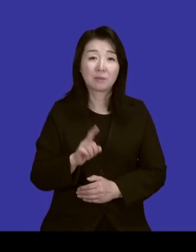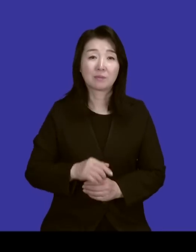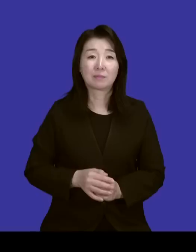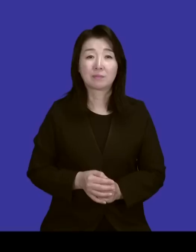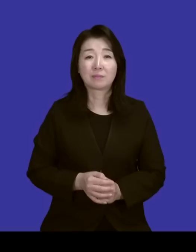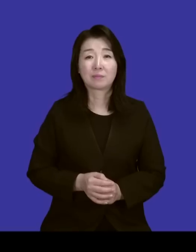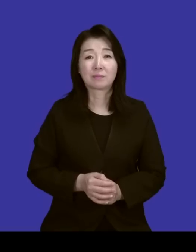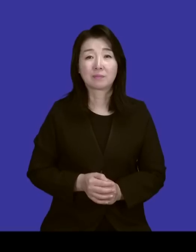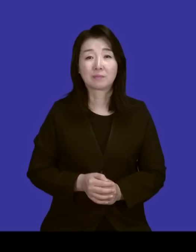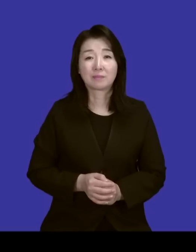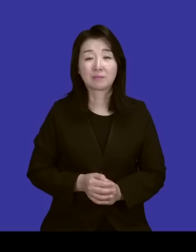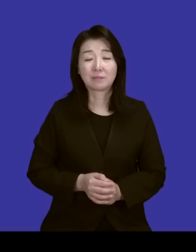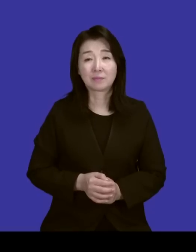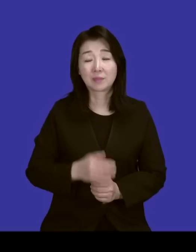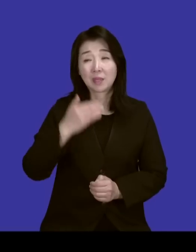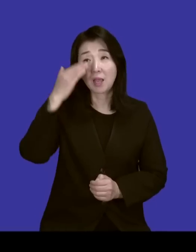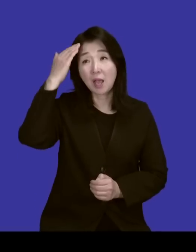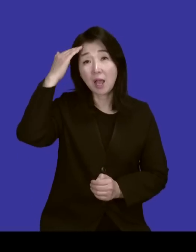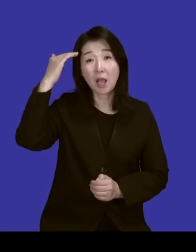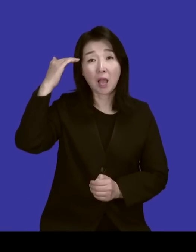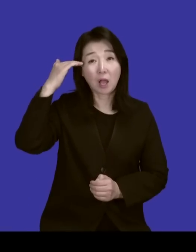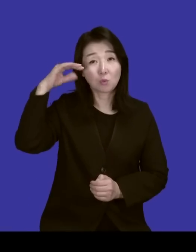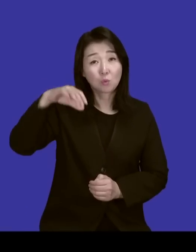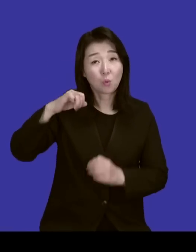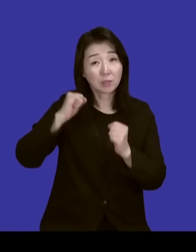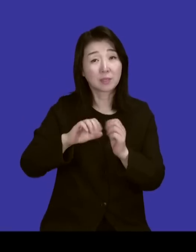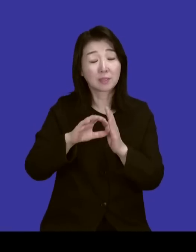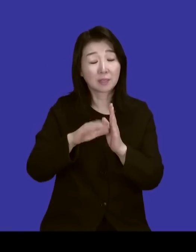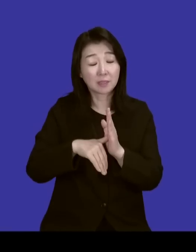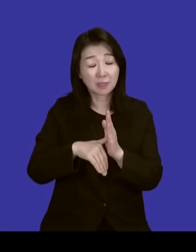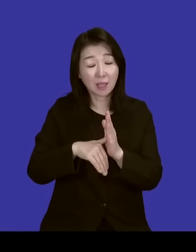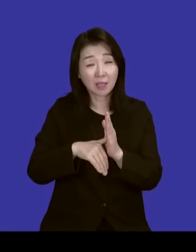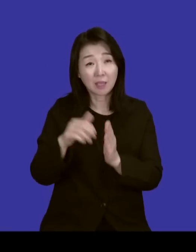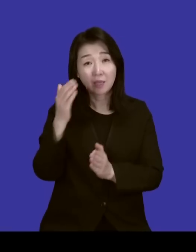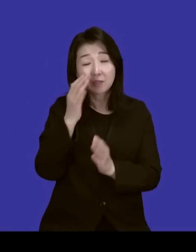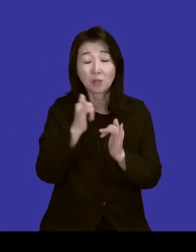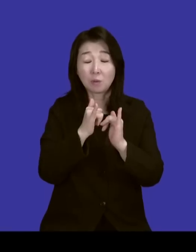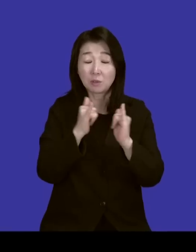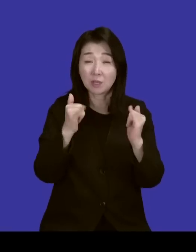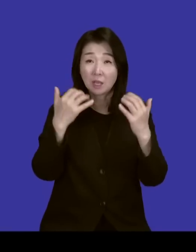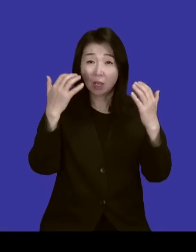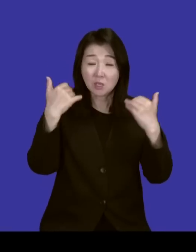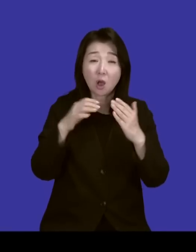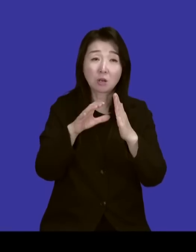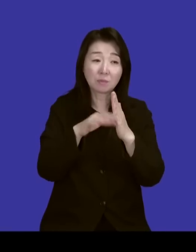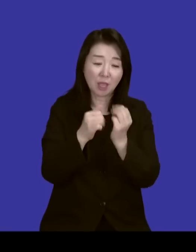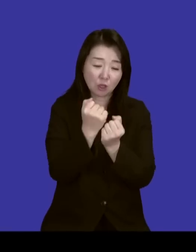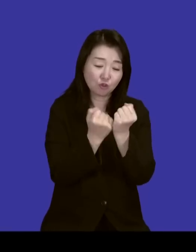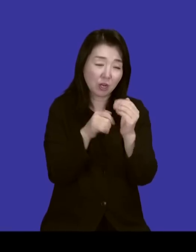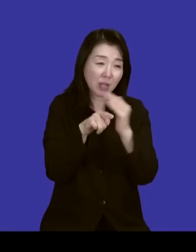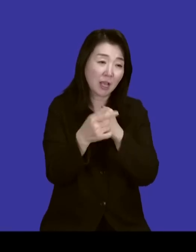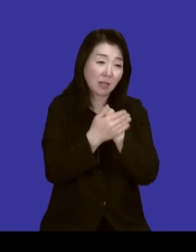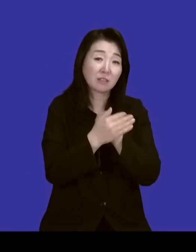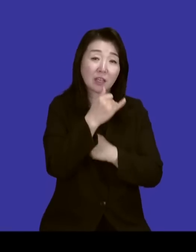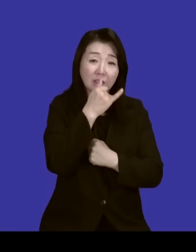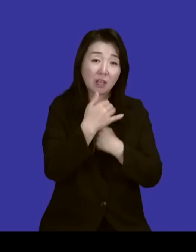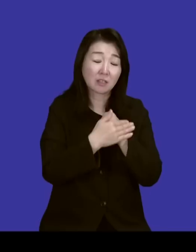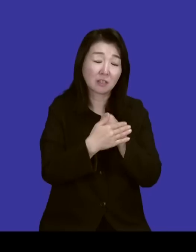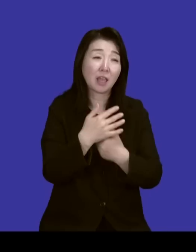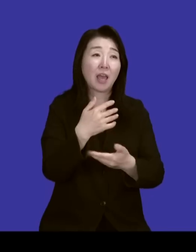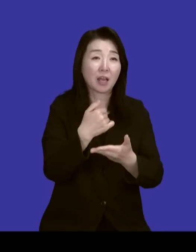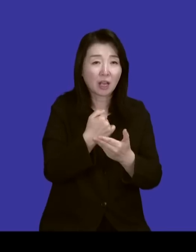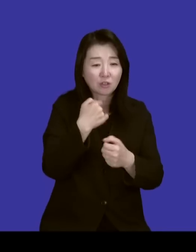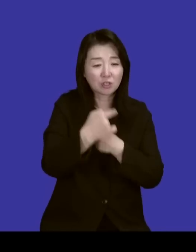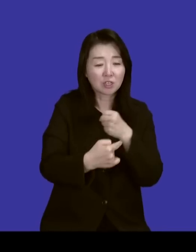하냐면 한국에 있을 때 젊은이들이 여름철 수양에 가서 은혜 받으면 네네. 거기서 받은 은혜 갖고 1년